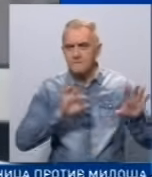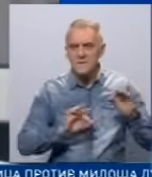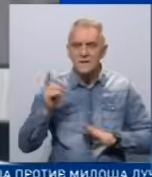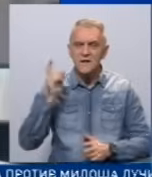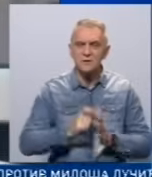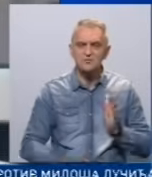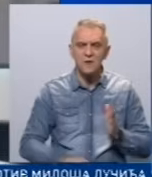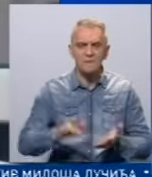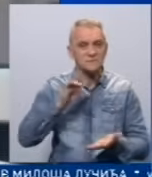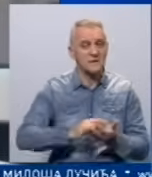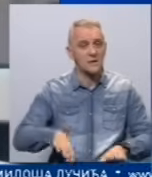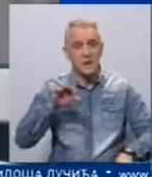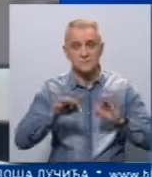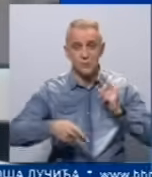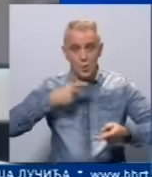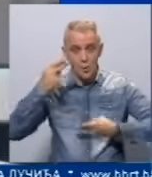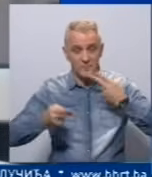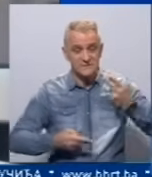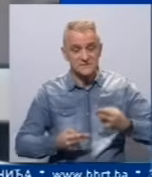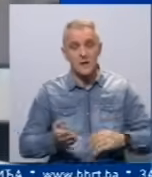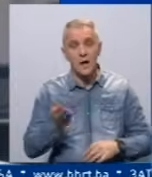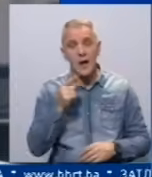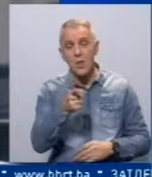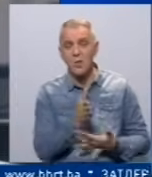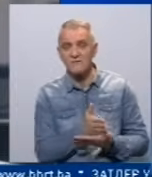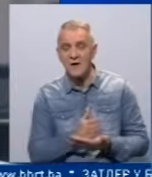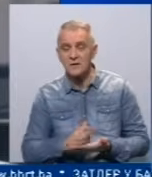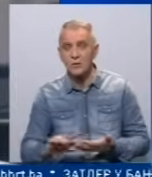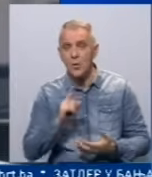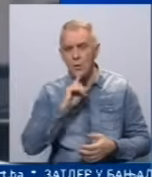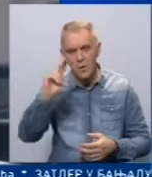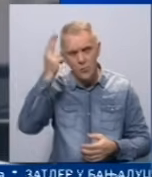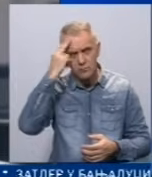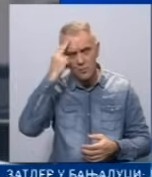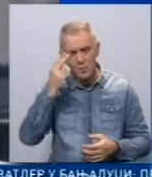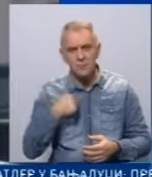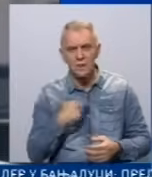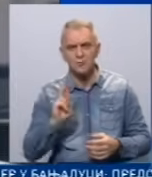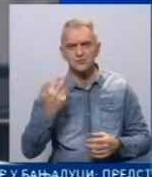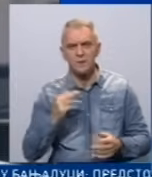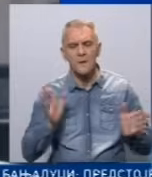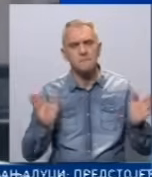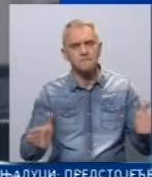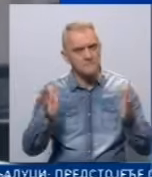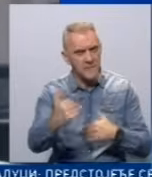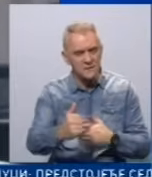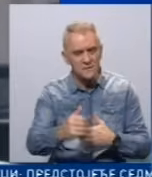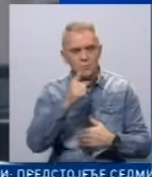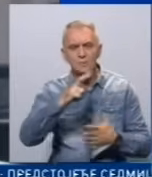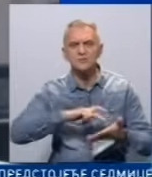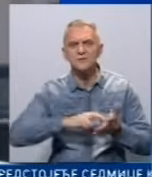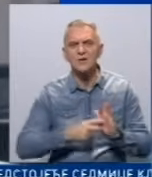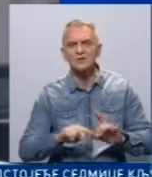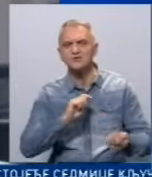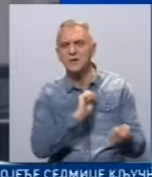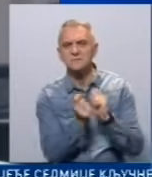članova Centralne izborne komisije, ali i ovaj dio koji popularno zovemo paket integriteta. To su tehničke izmjene